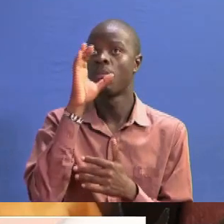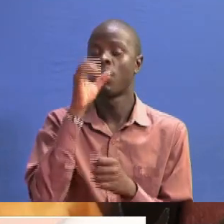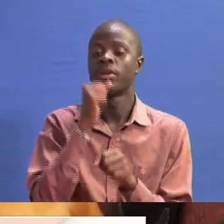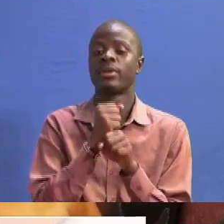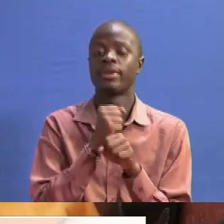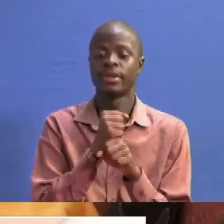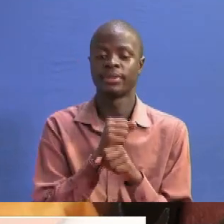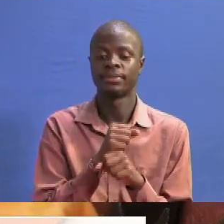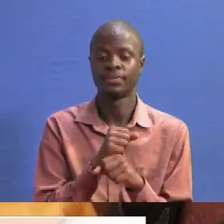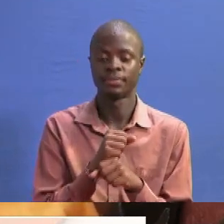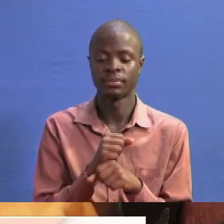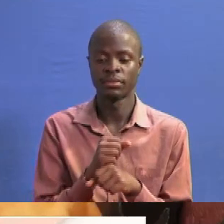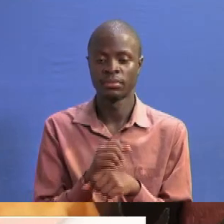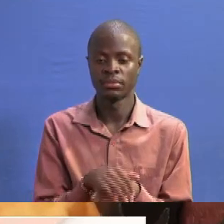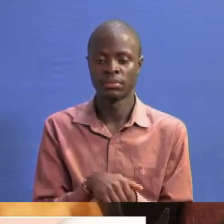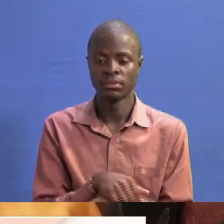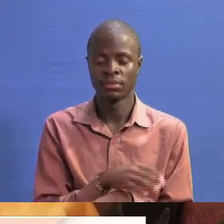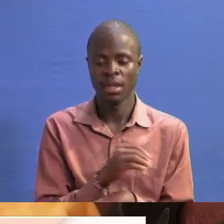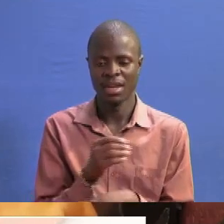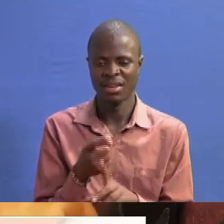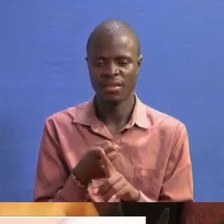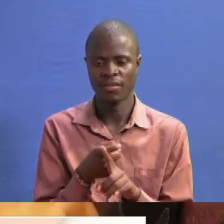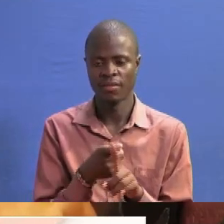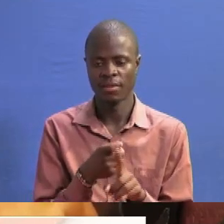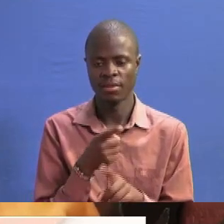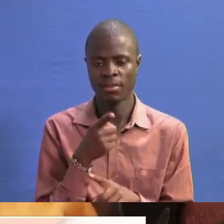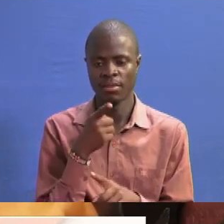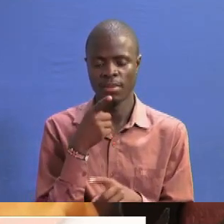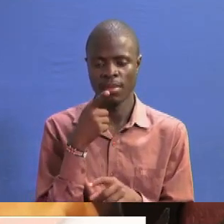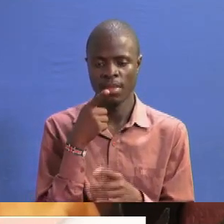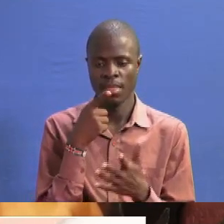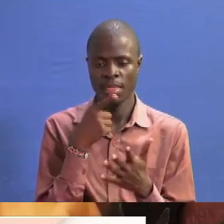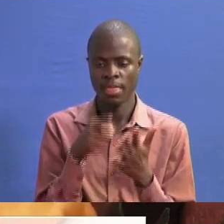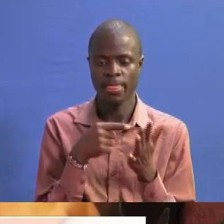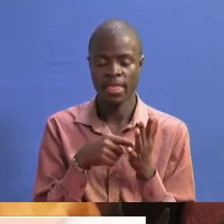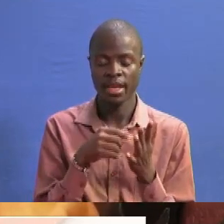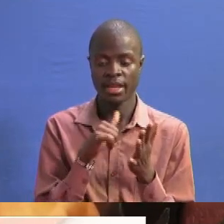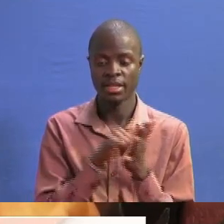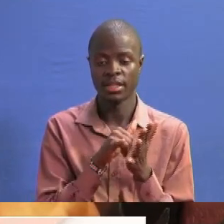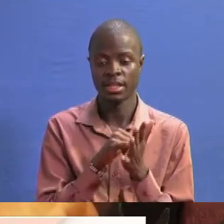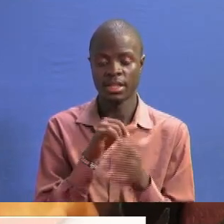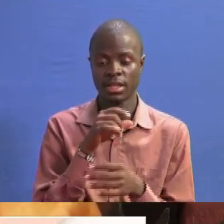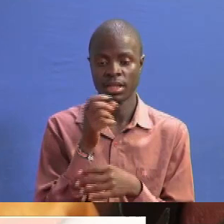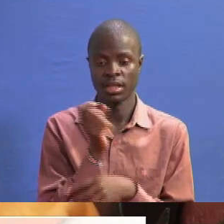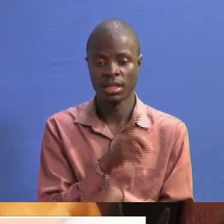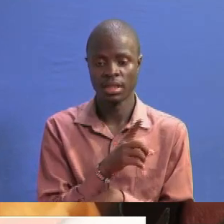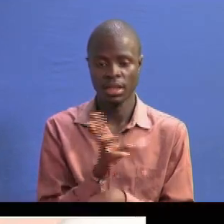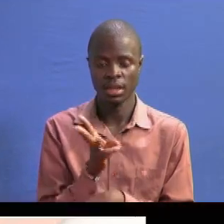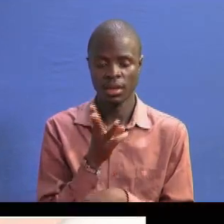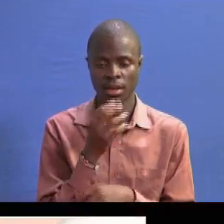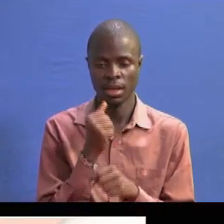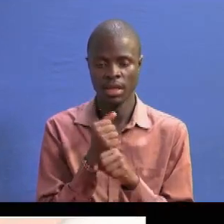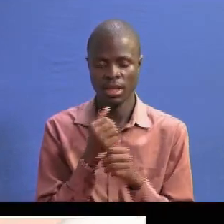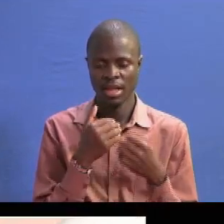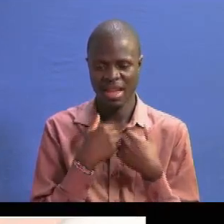with a few bottles alikuwa anataka kukatiwa. And since duka yetu inaitwa Glass Solution, we really had to solve that problem for that